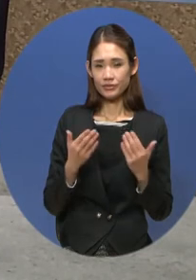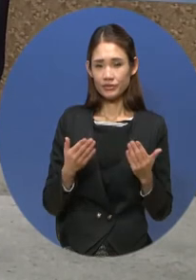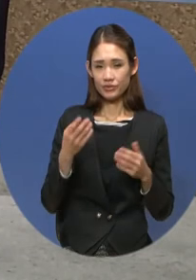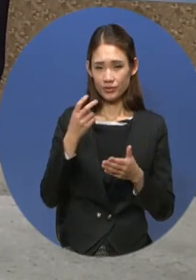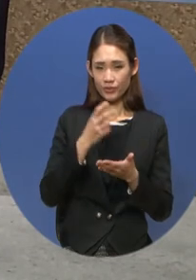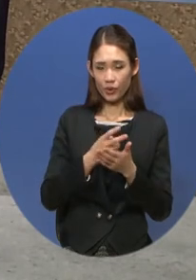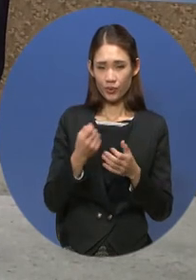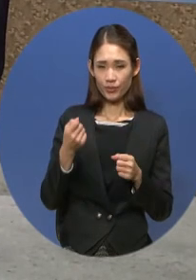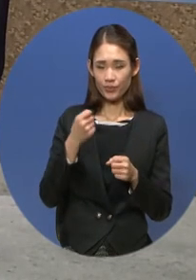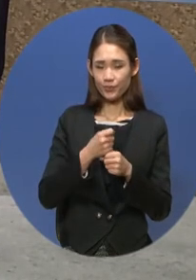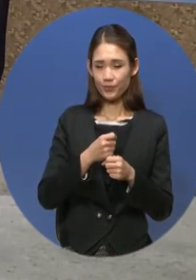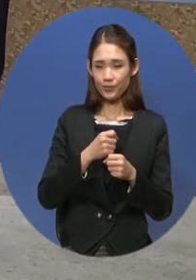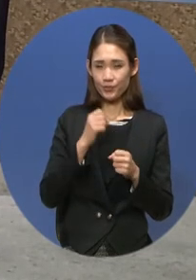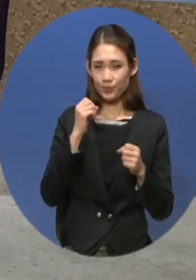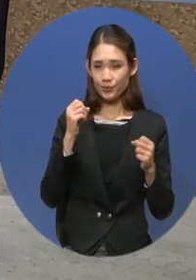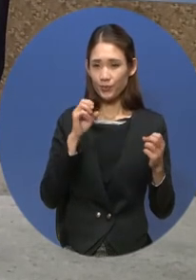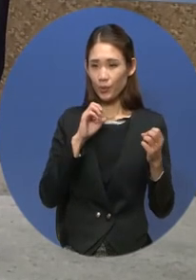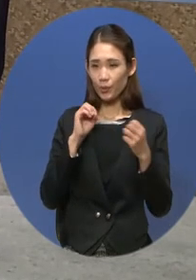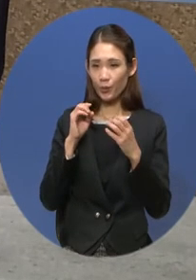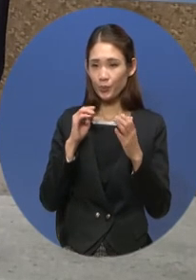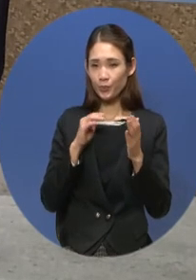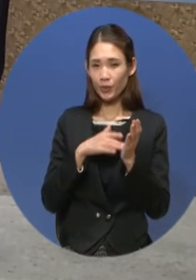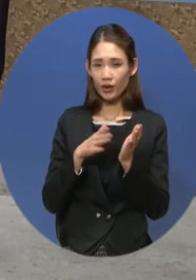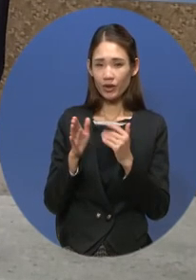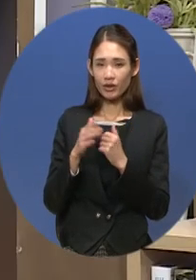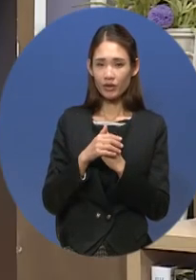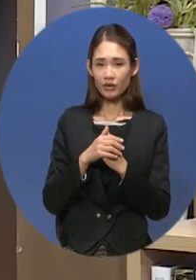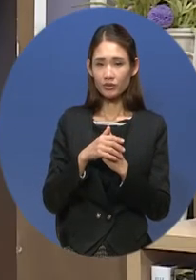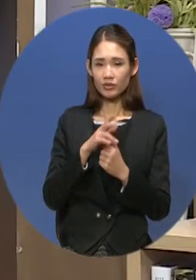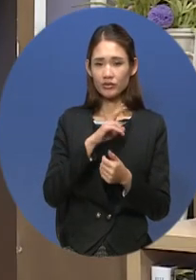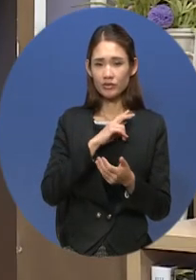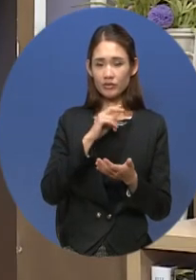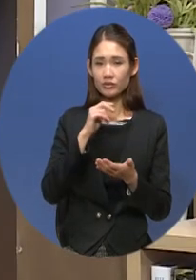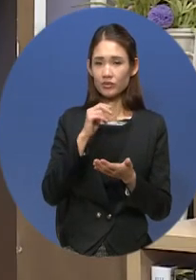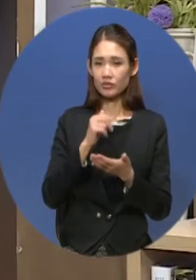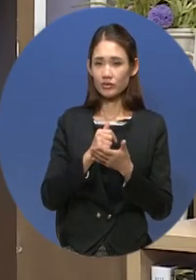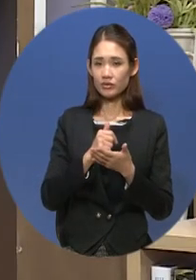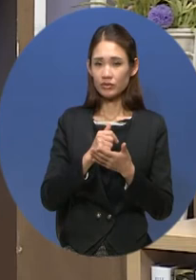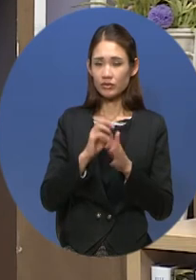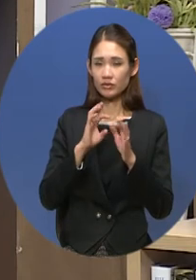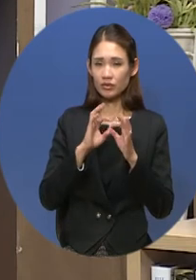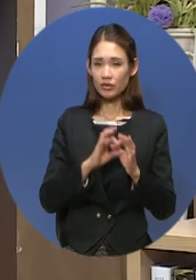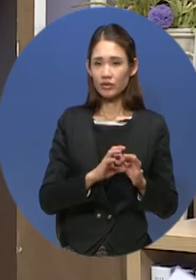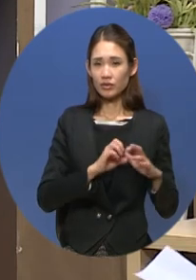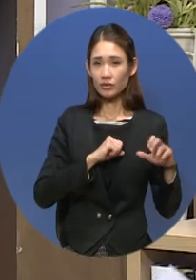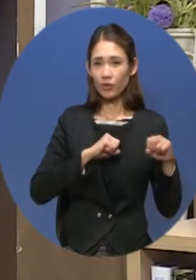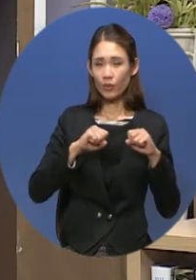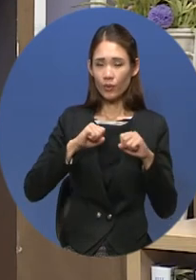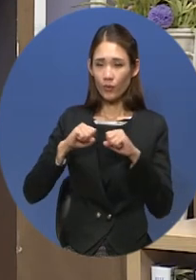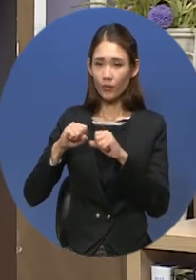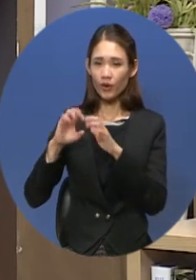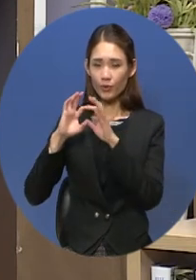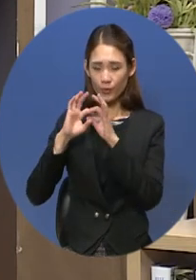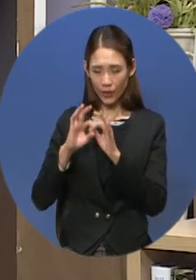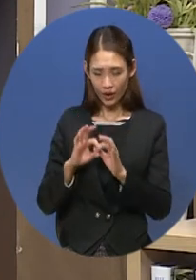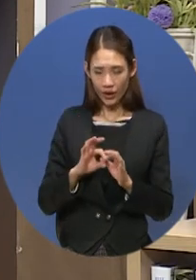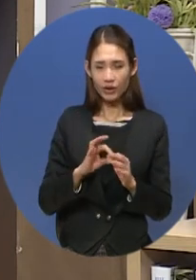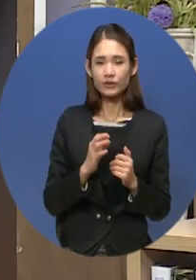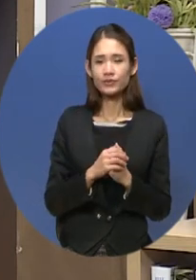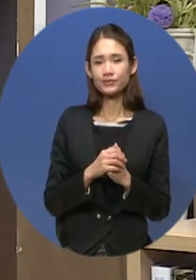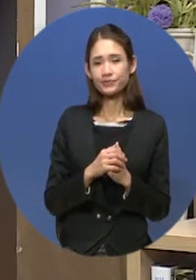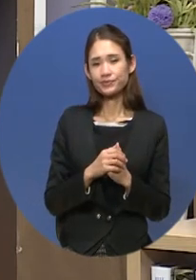조례가 제정이 된 얘기도 나눠주셨는데 네. 의원님께서는 그러면 그동안 계속 활동을